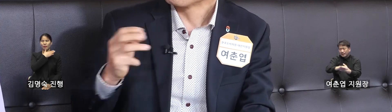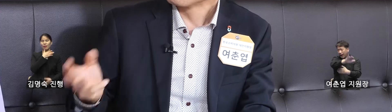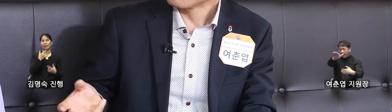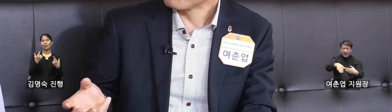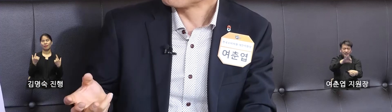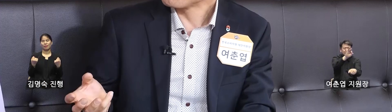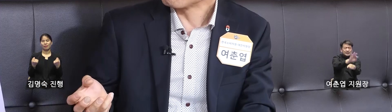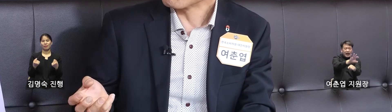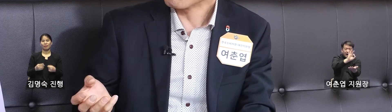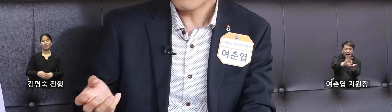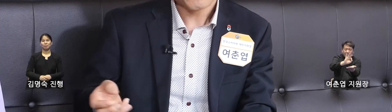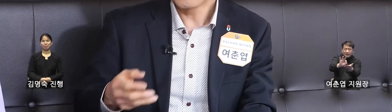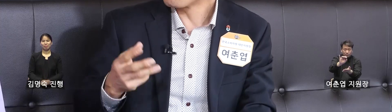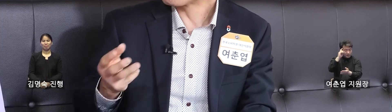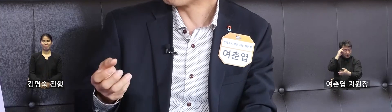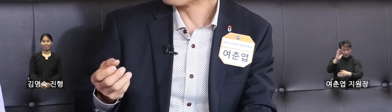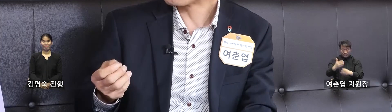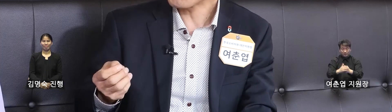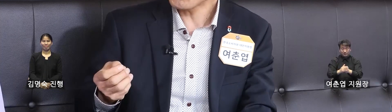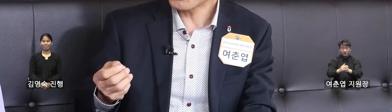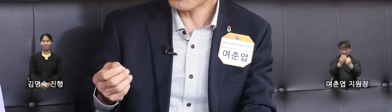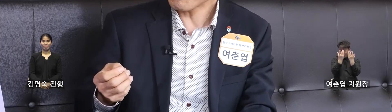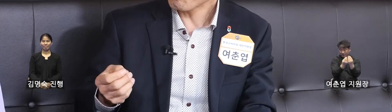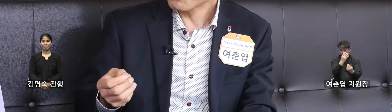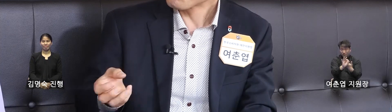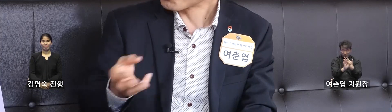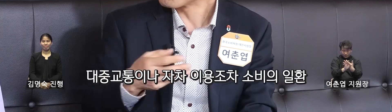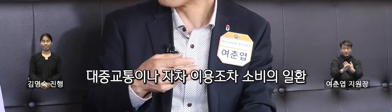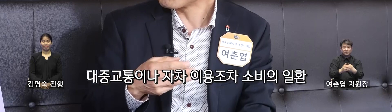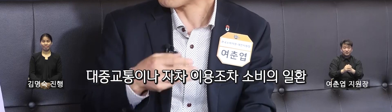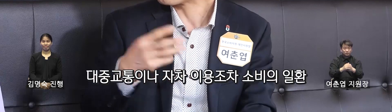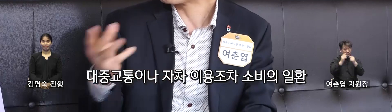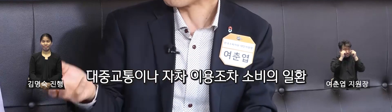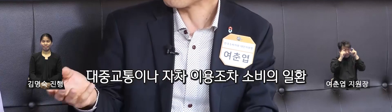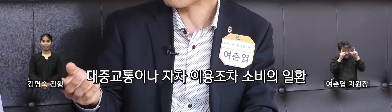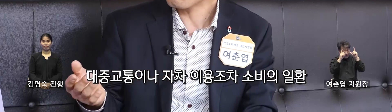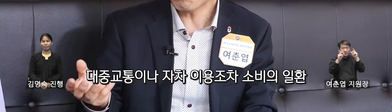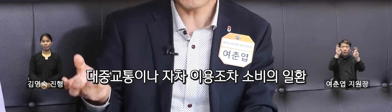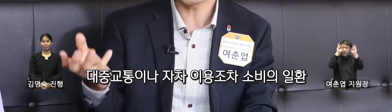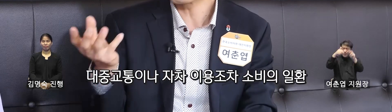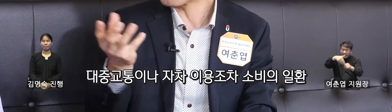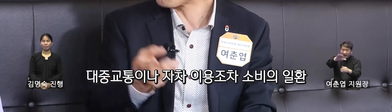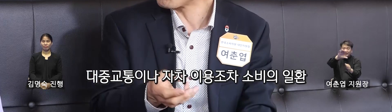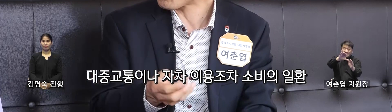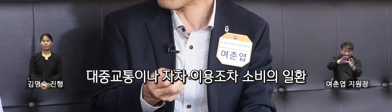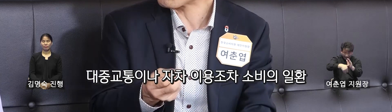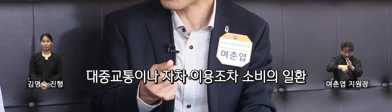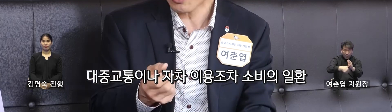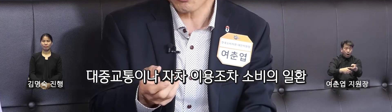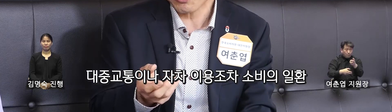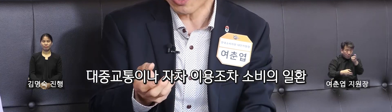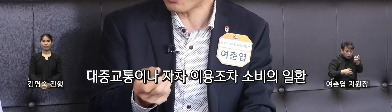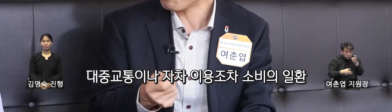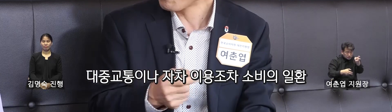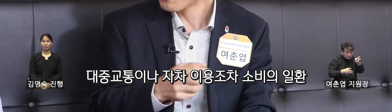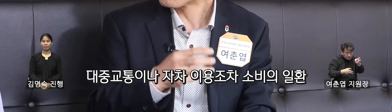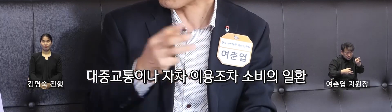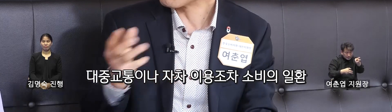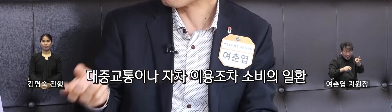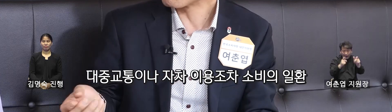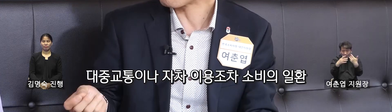이제 MC님도 눈을 뜨면서 이제 출근을 하시잖아요. 뭐 대중교통을 다 사용을